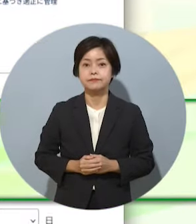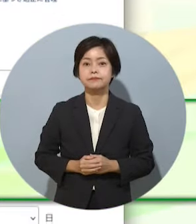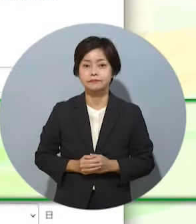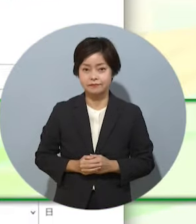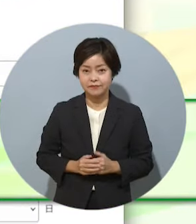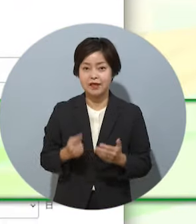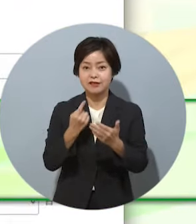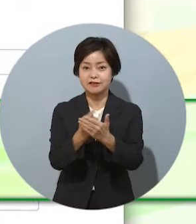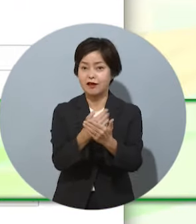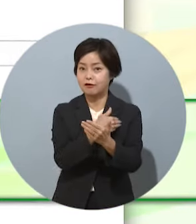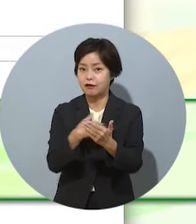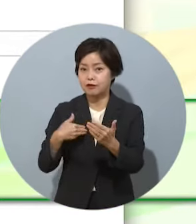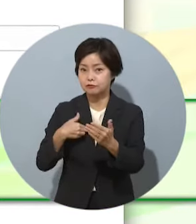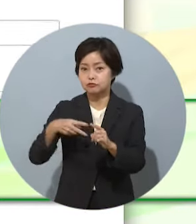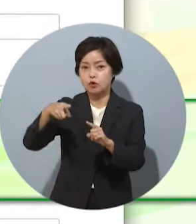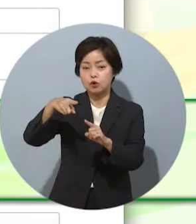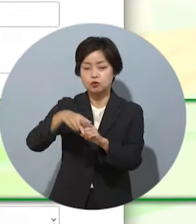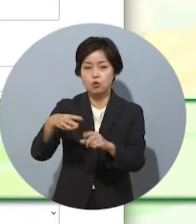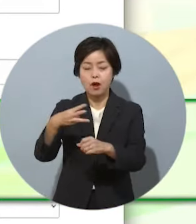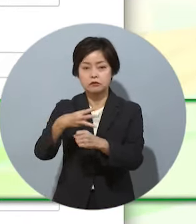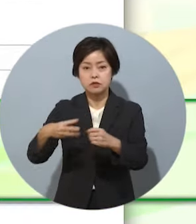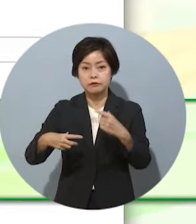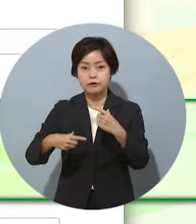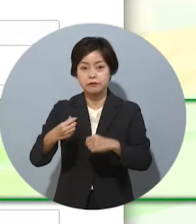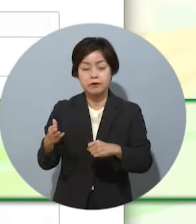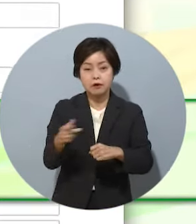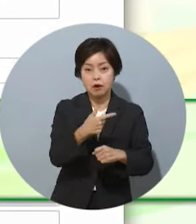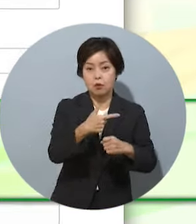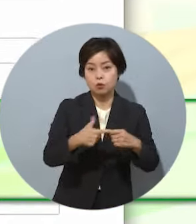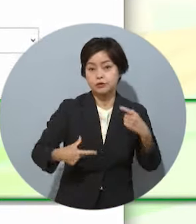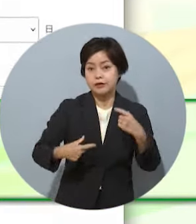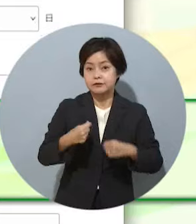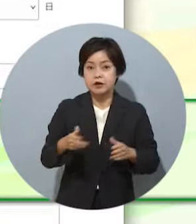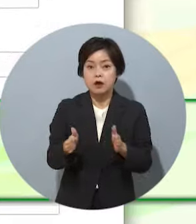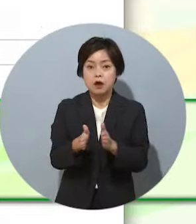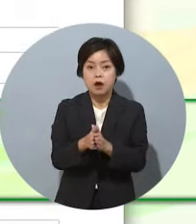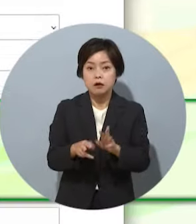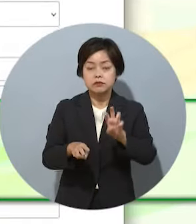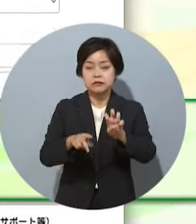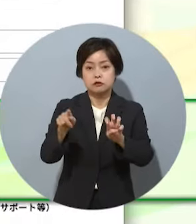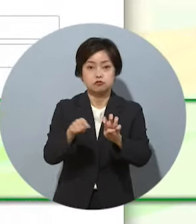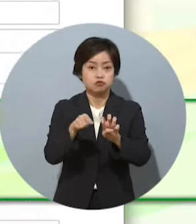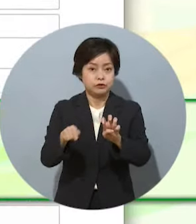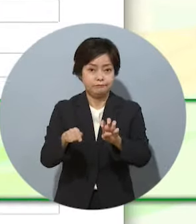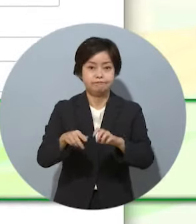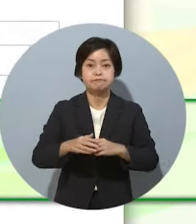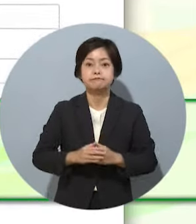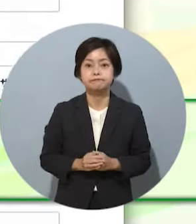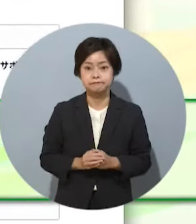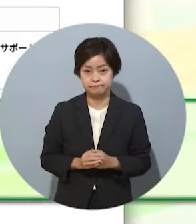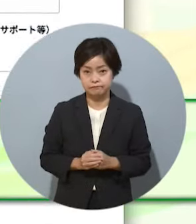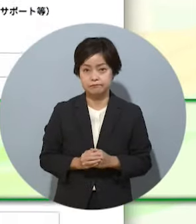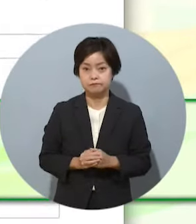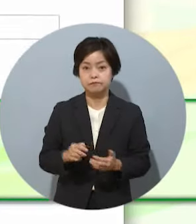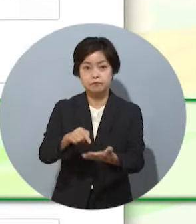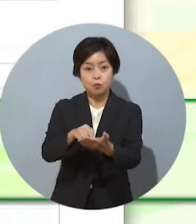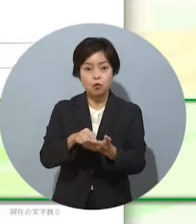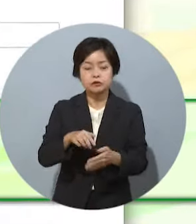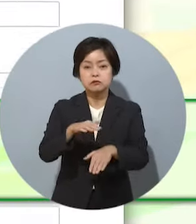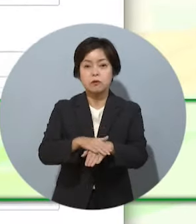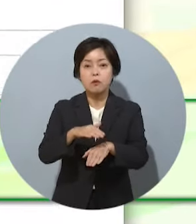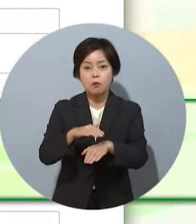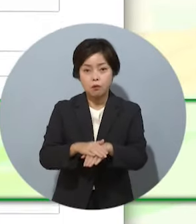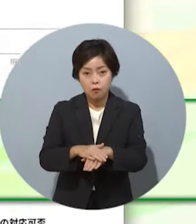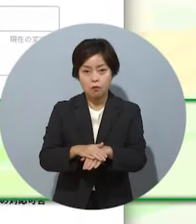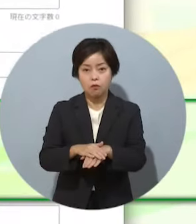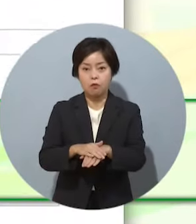対象は小学3年生から6年生30人程度です。ホームページにある申し込み